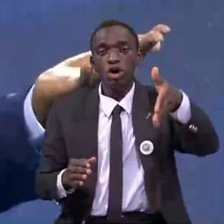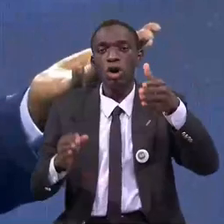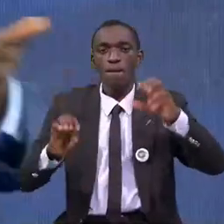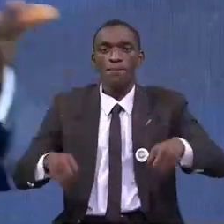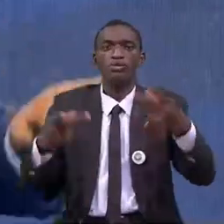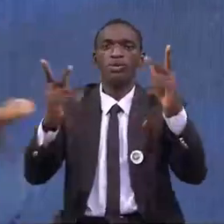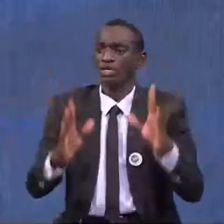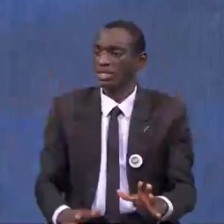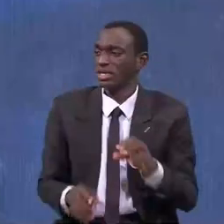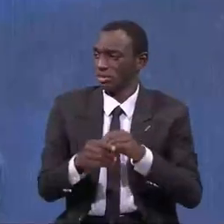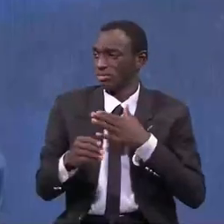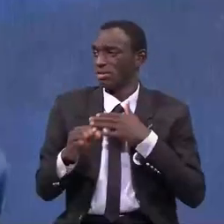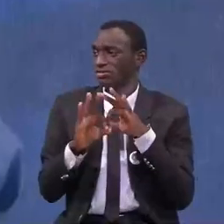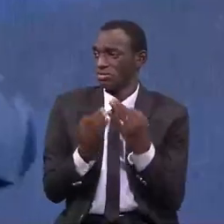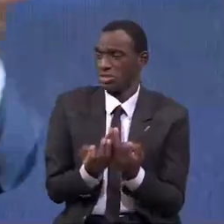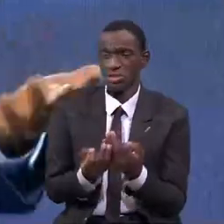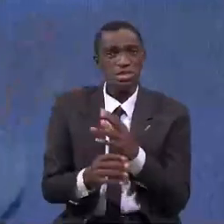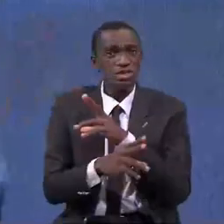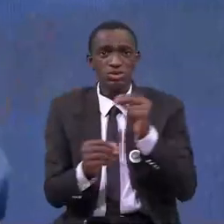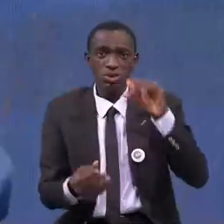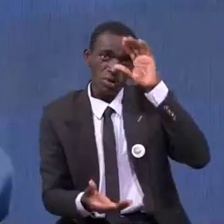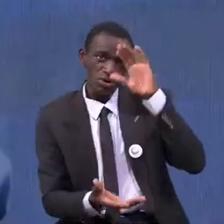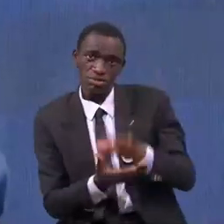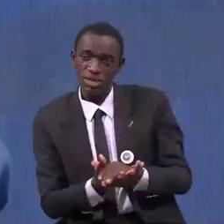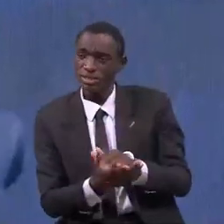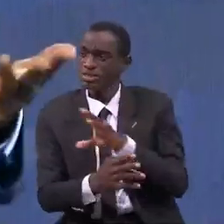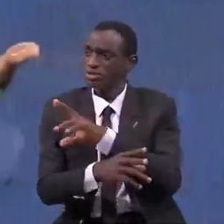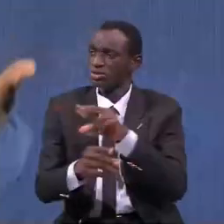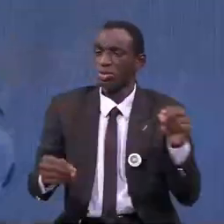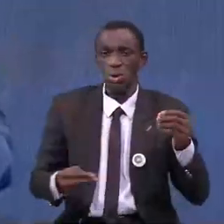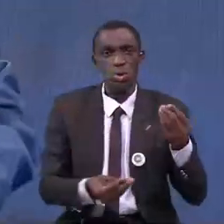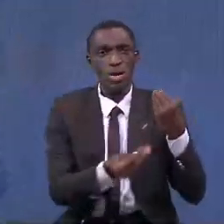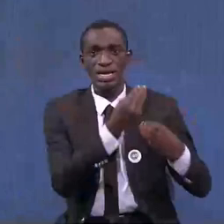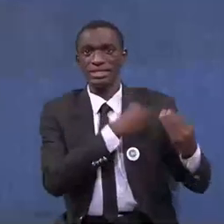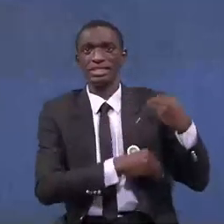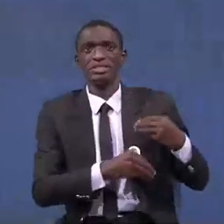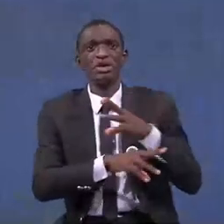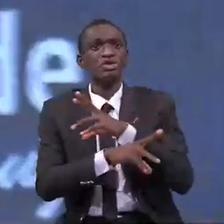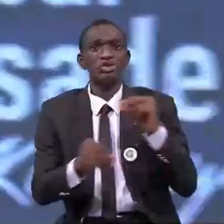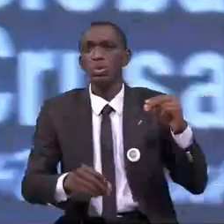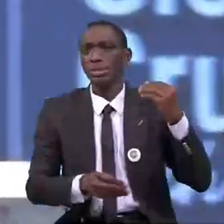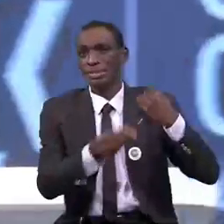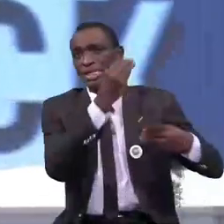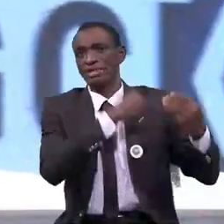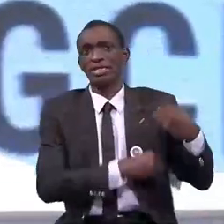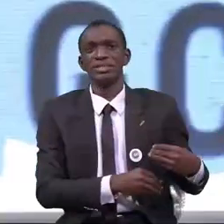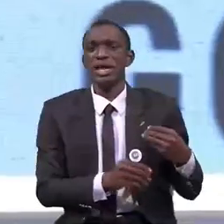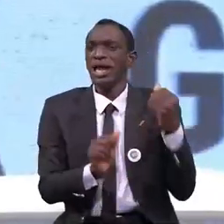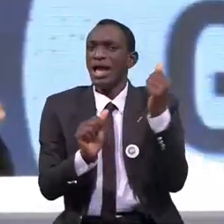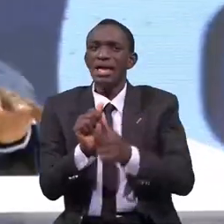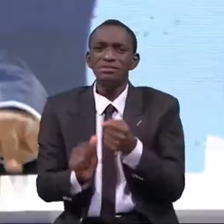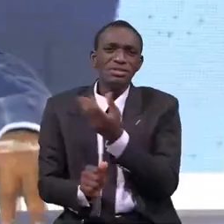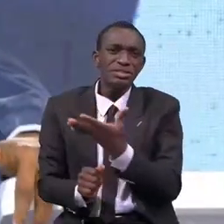pouvoir à son futur pas de mari pas d'héritage pas rien